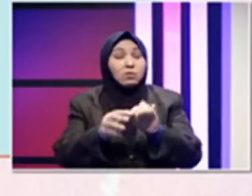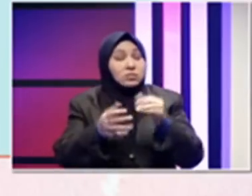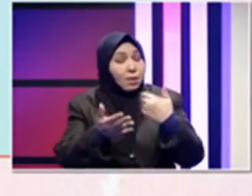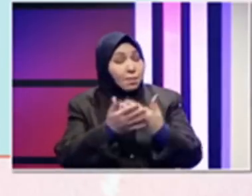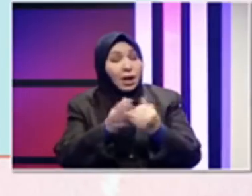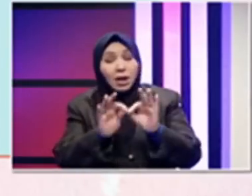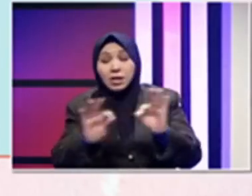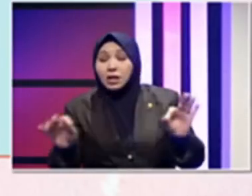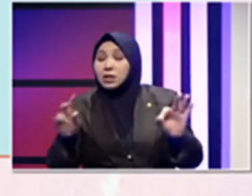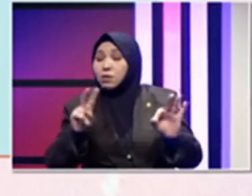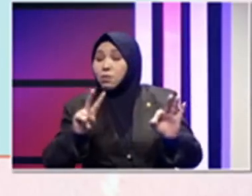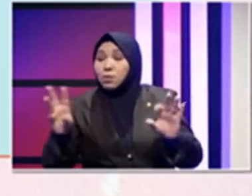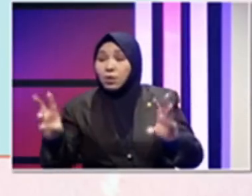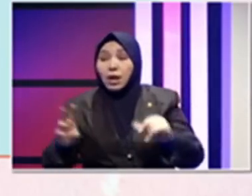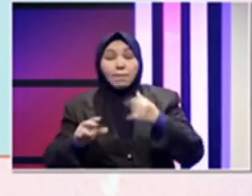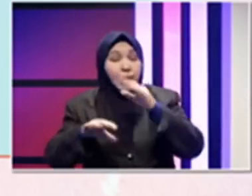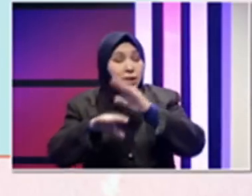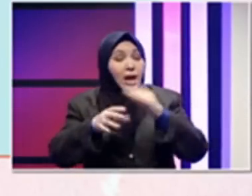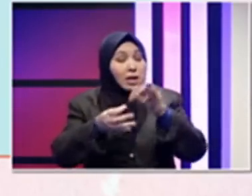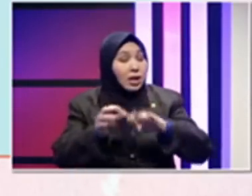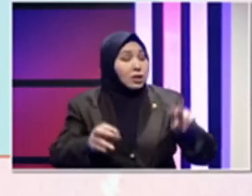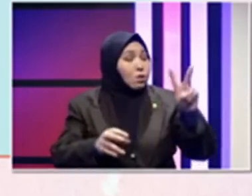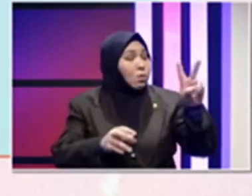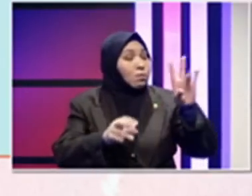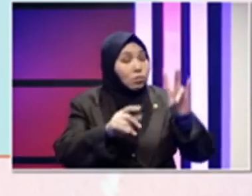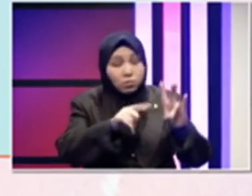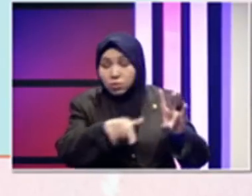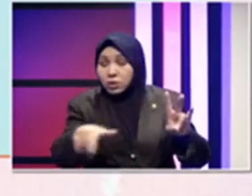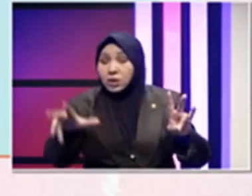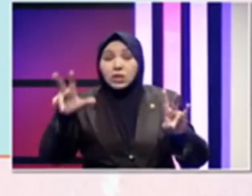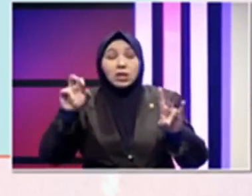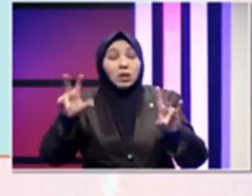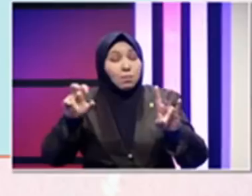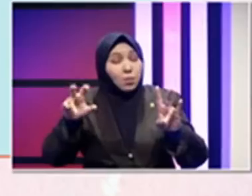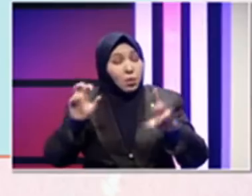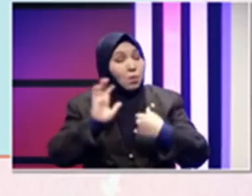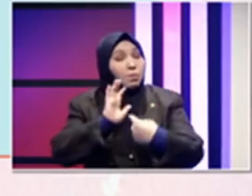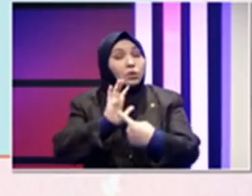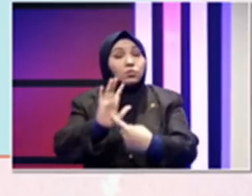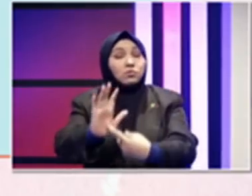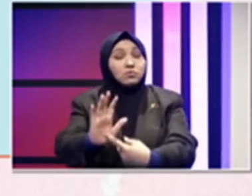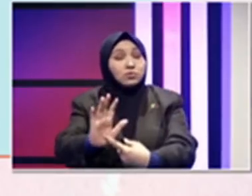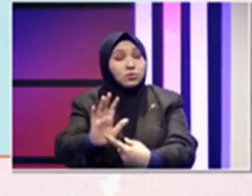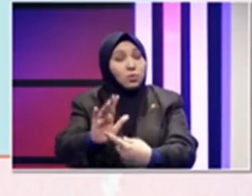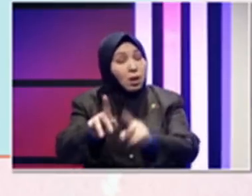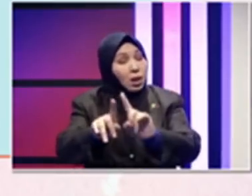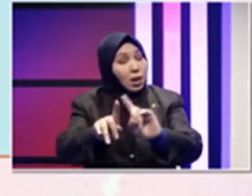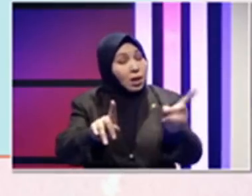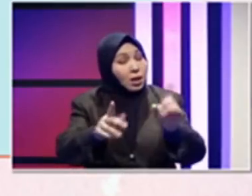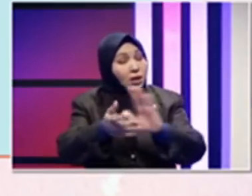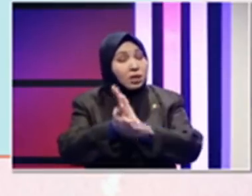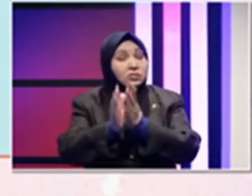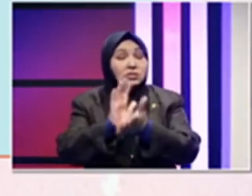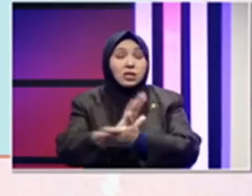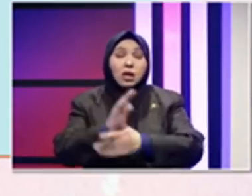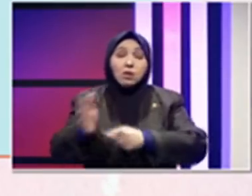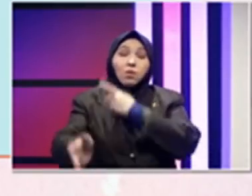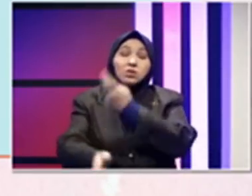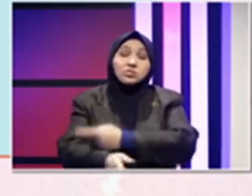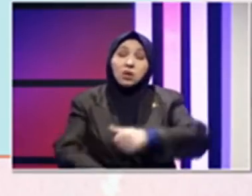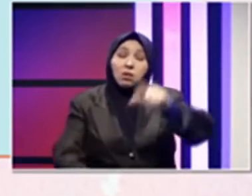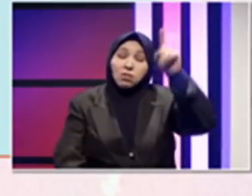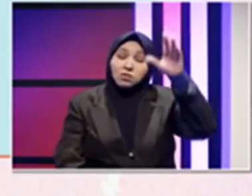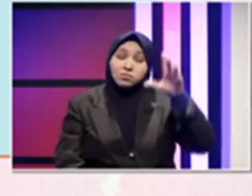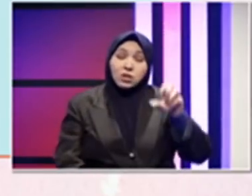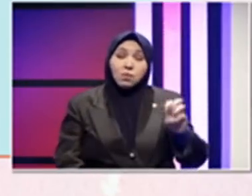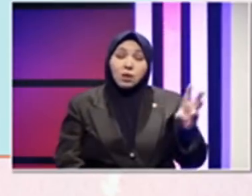ayat yang ke-27 hingga ayat yang ke-30, petunjuk lain akan keesaan dan kuasa Allah Subhanahu Wa